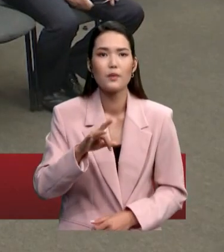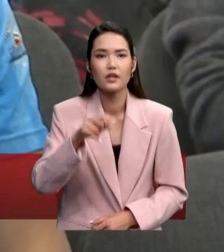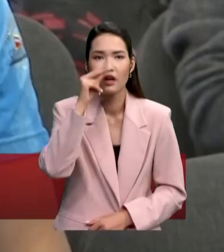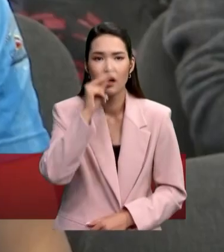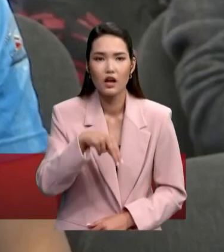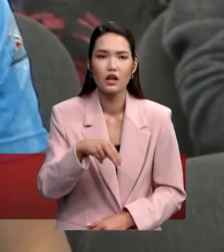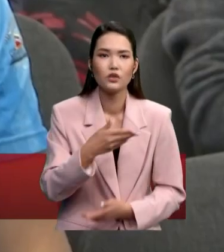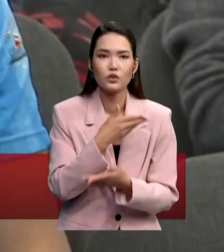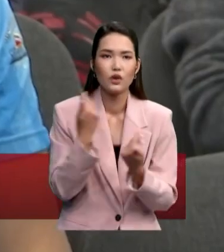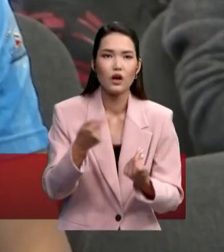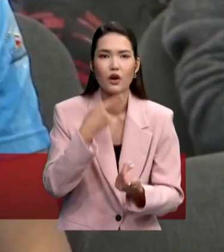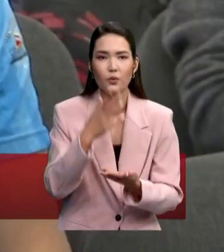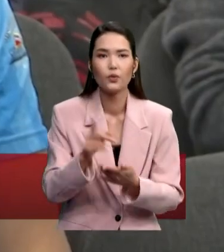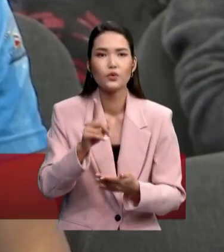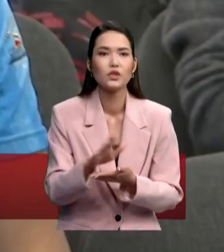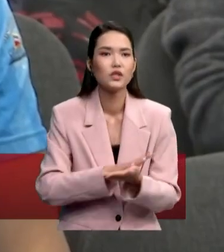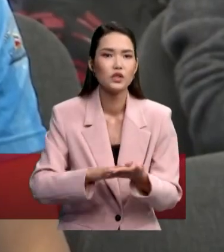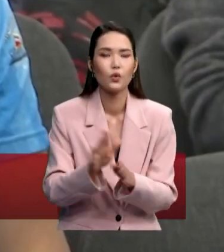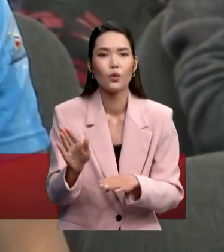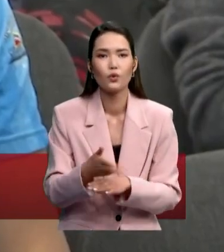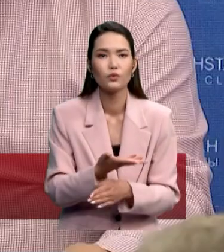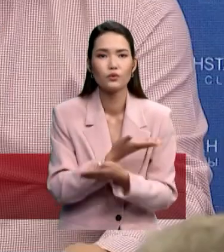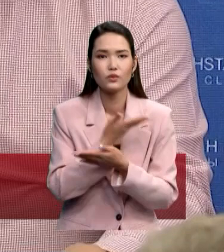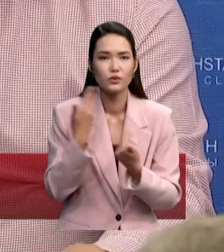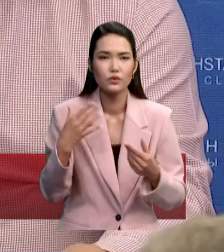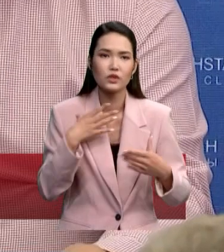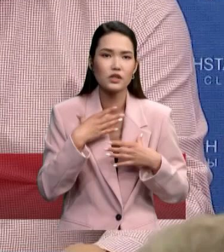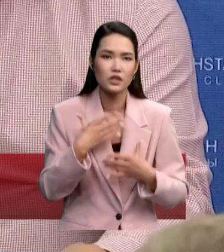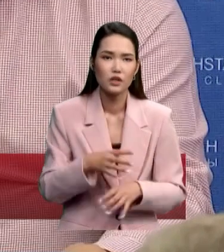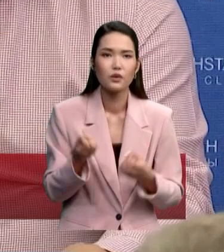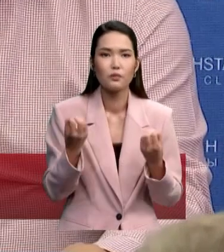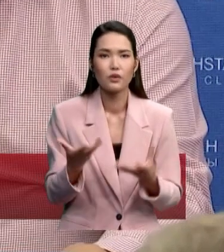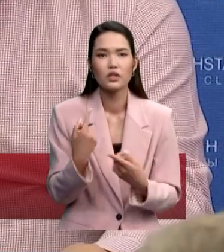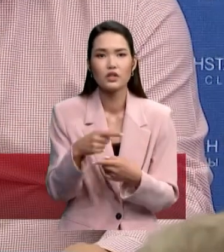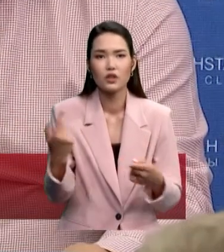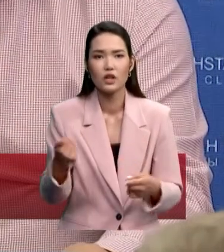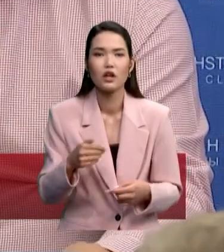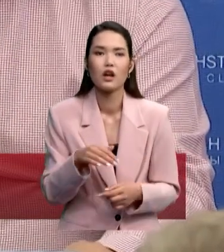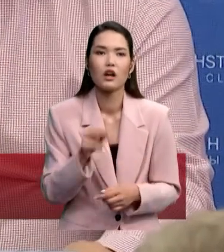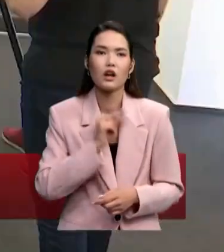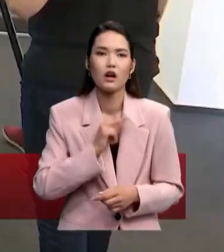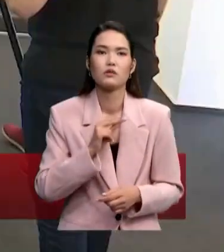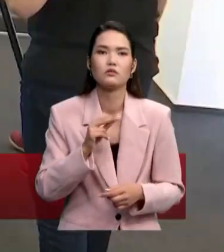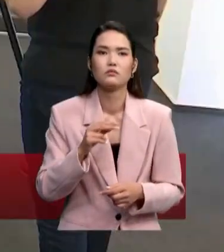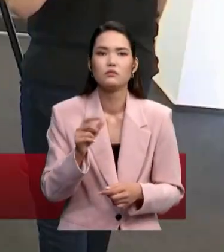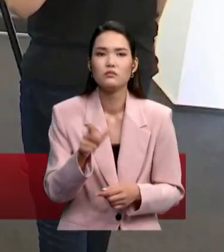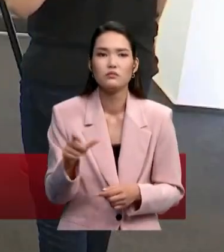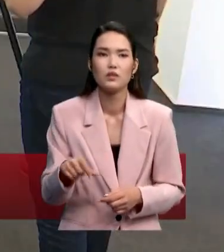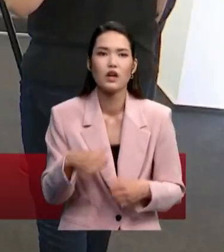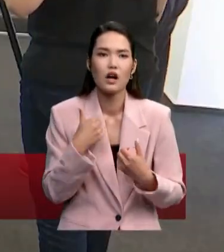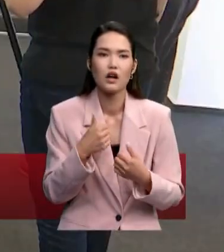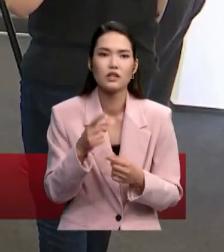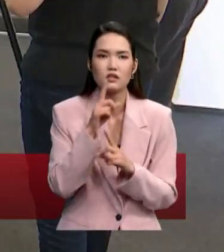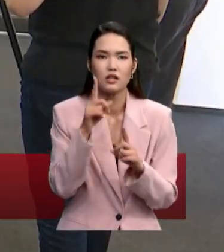обвинения отрицает и говорит, что никакого исключения из партии не было. Просто некоторые его коллеги пытаются таким образом